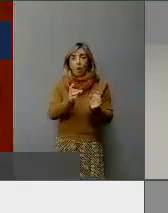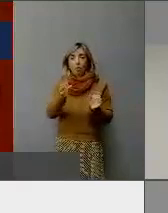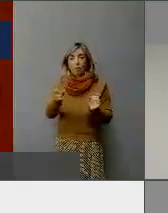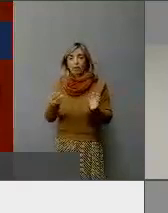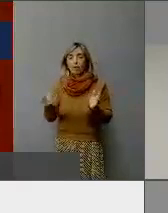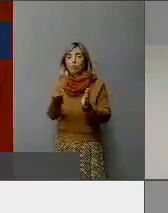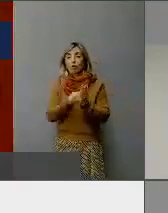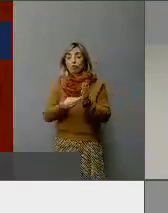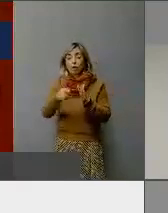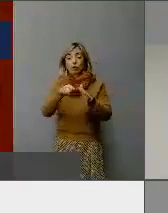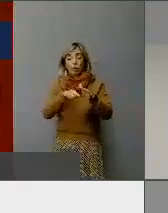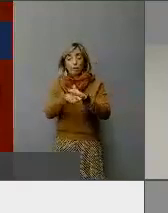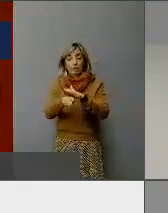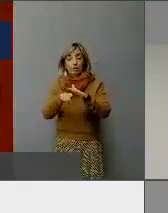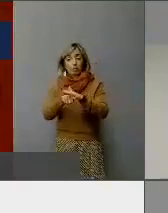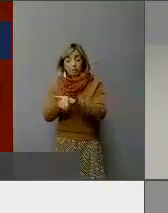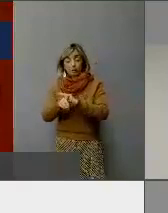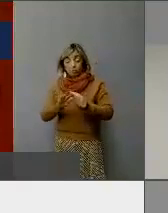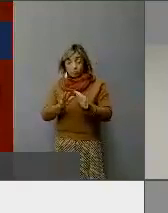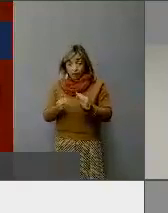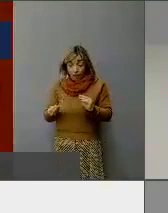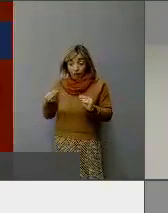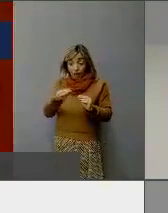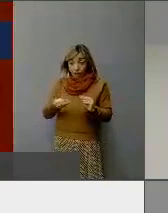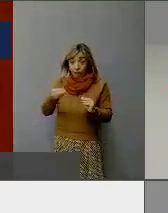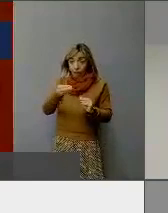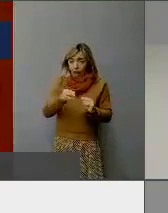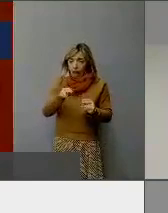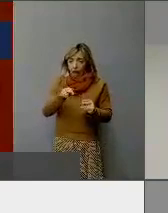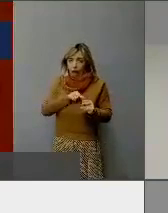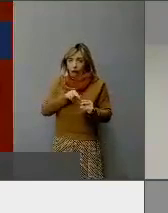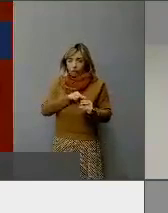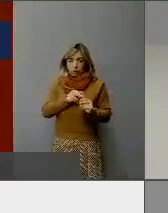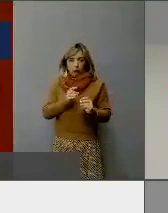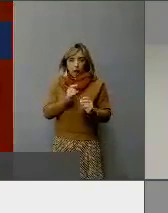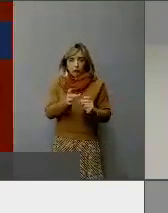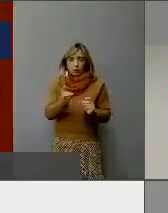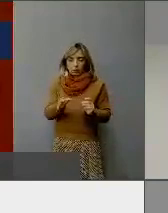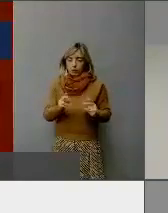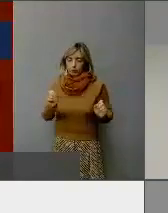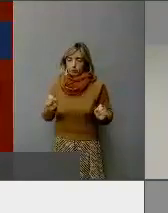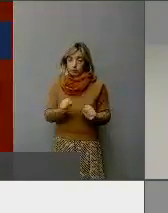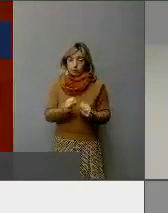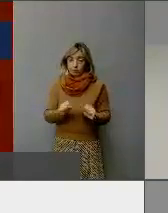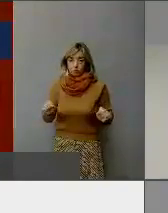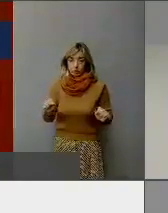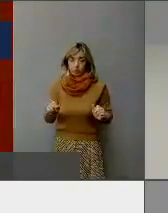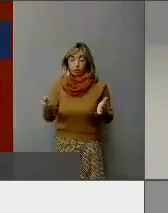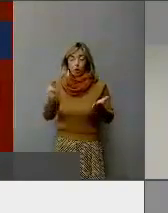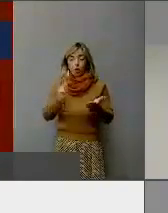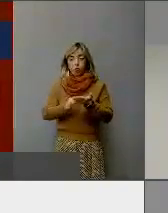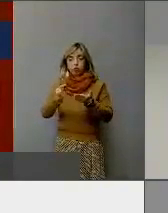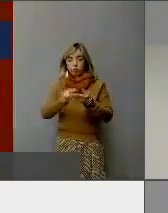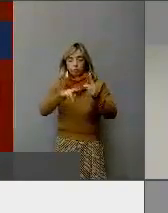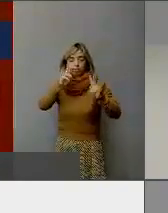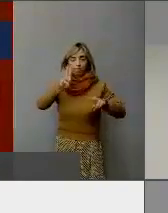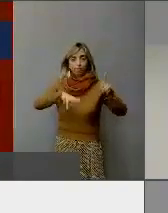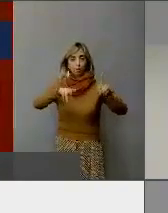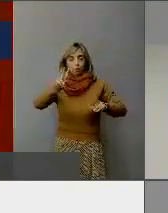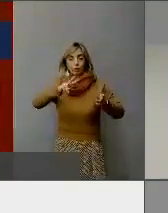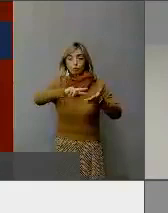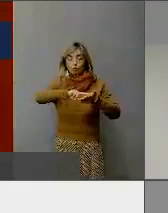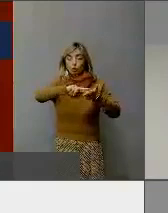fare ulteriori espropri sono state delle valutazioni tecniche fatte dagli uffici che hanno individuato una serie di